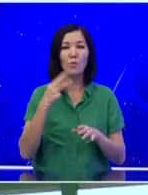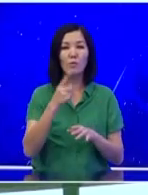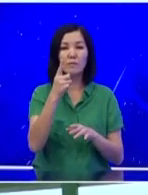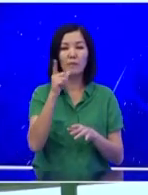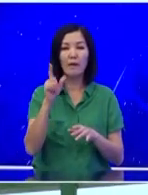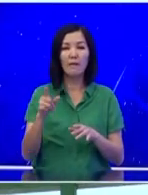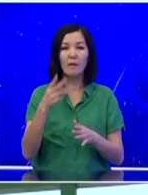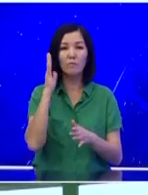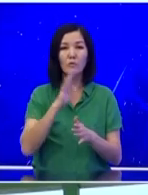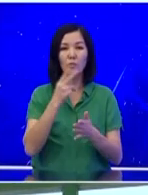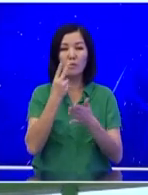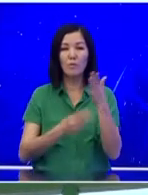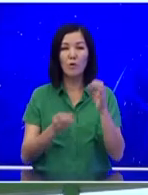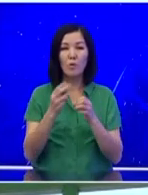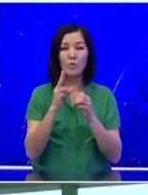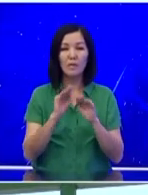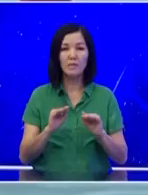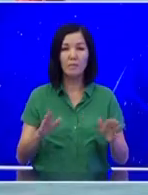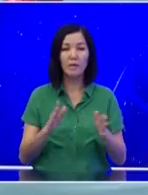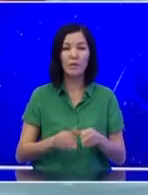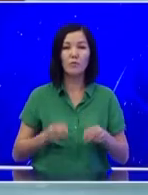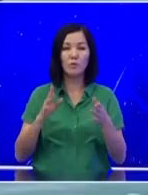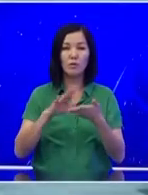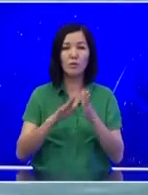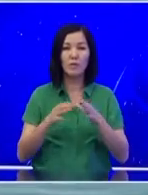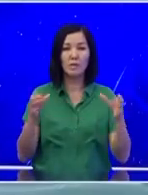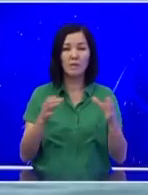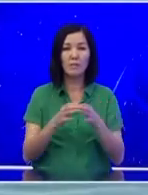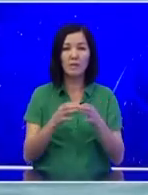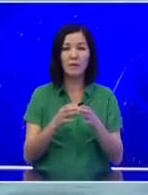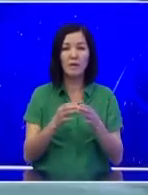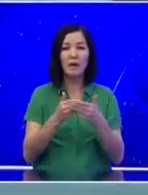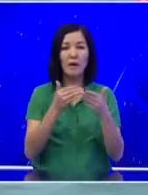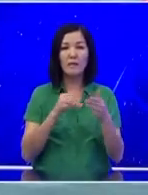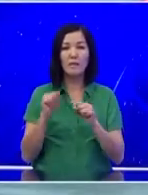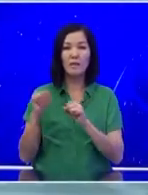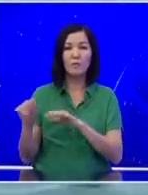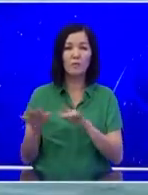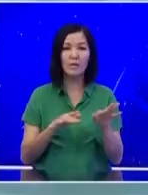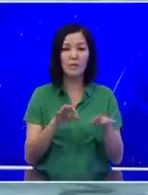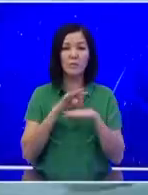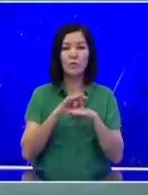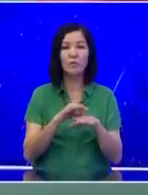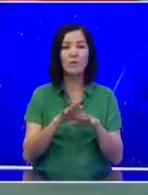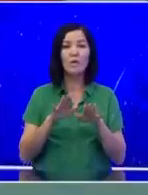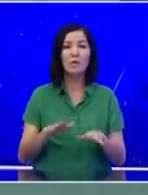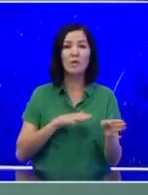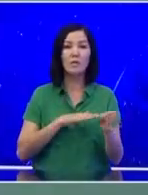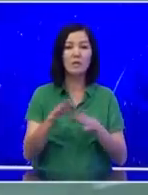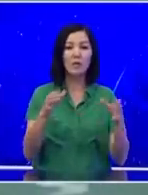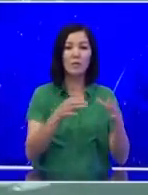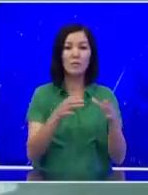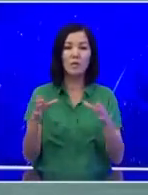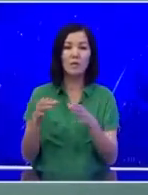жұмды, оның 12-сі бала. Сол себепті төтенше жағдайлар департаменті алдын алу шарасын өткізіп жатыр. Жергілікті атқарушы